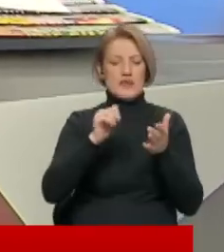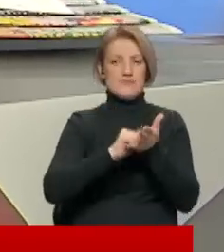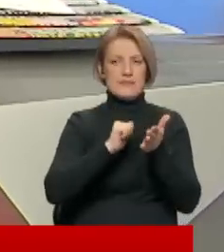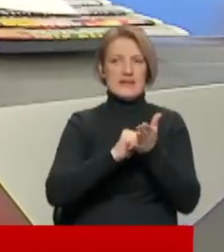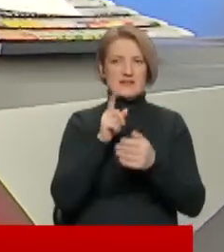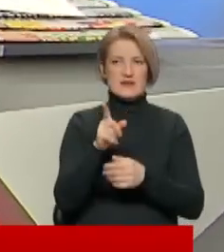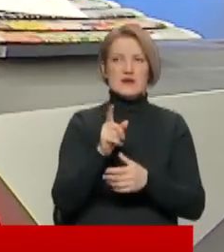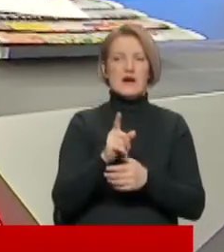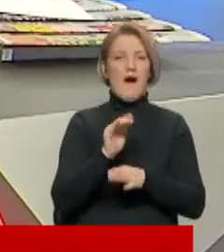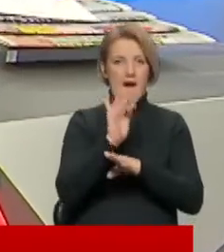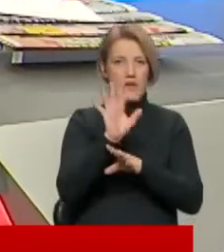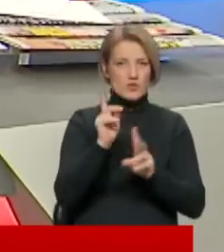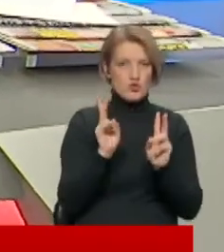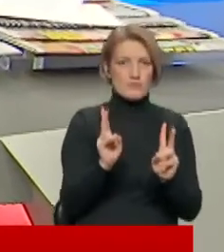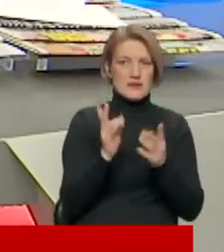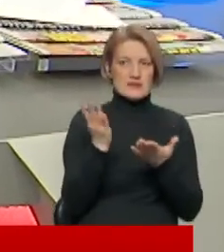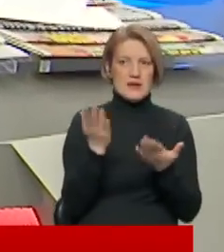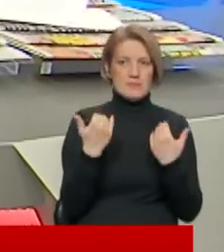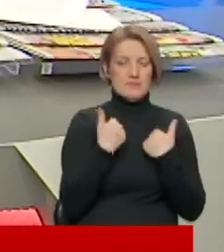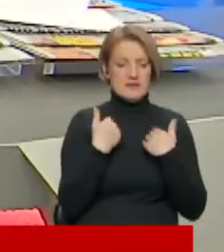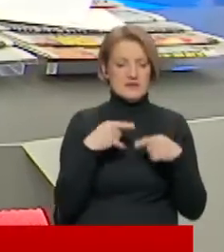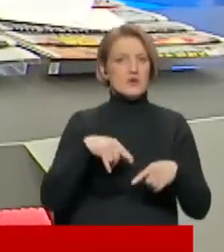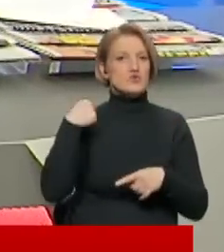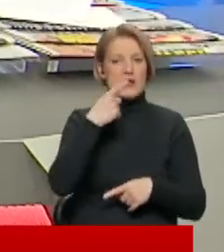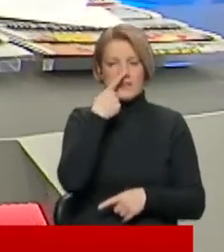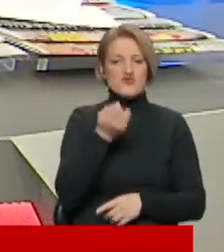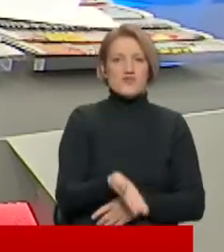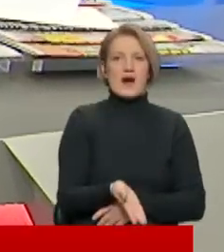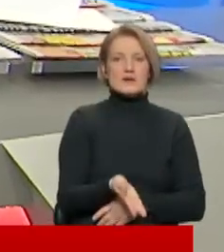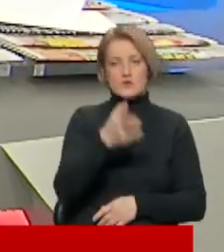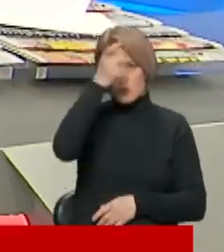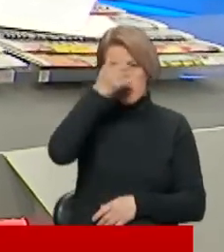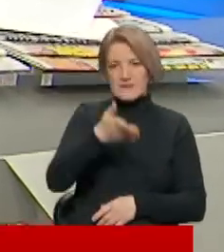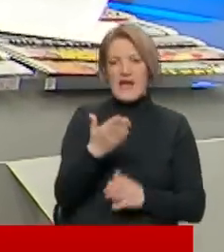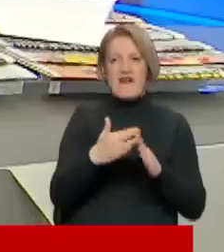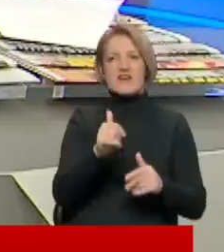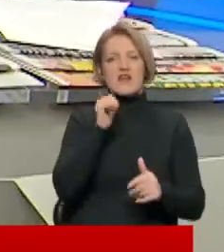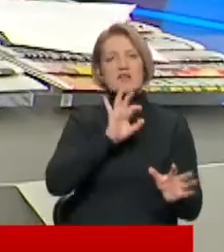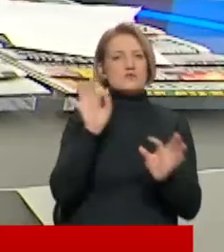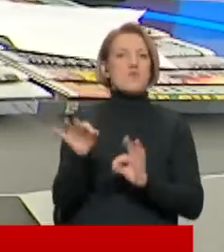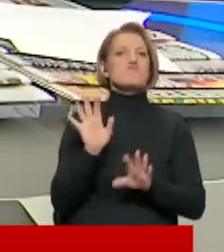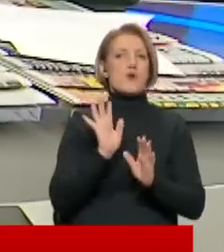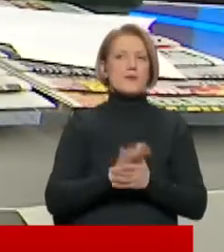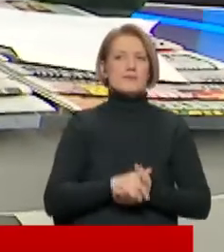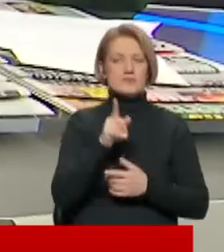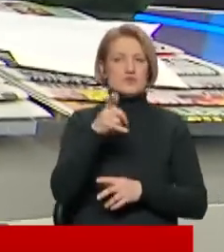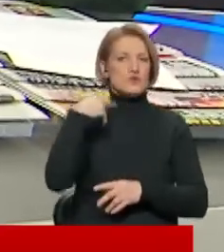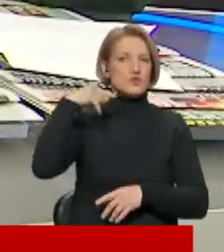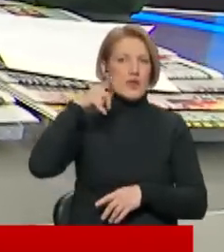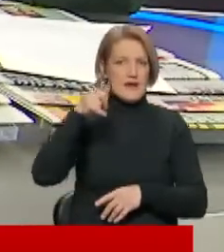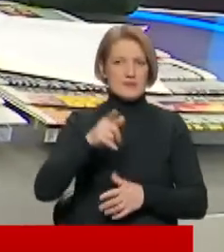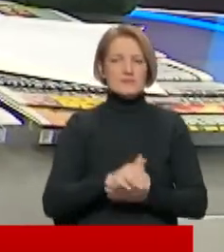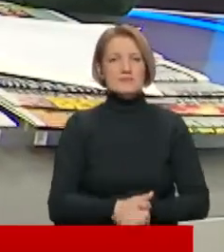Şöyle bir tepki var hani hayat bu kadar normalse Bizdeki bu kadar Suriyeli niye burada neden evlerine dönmüyorlar diye bu görüntüler işte Suriye'den